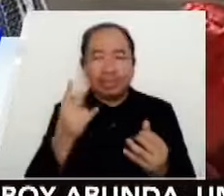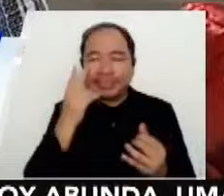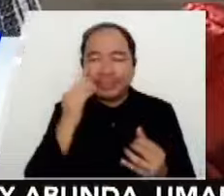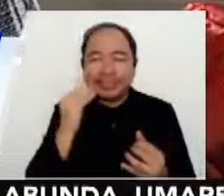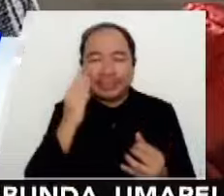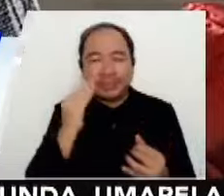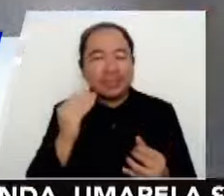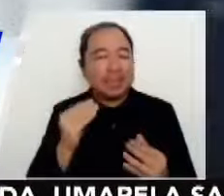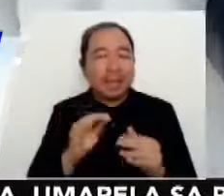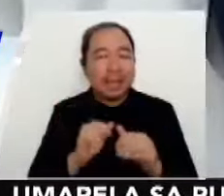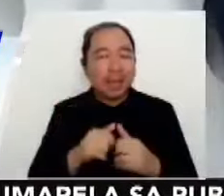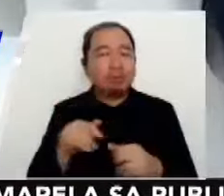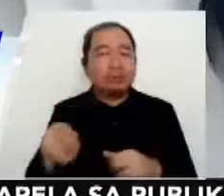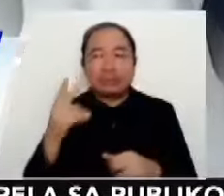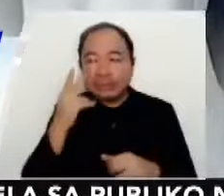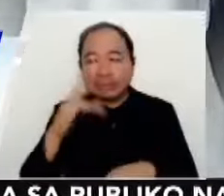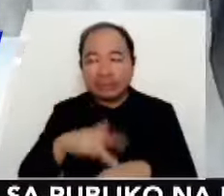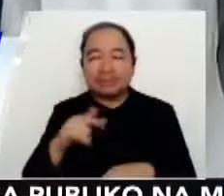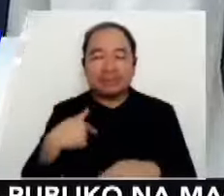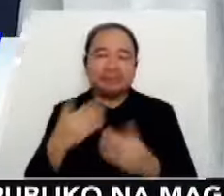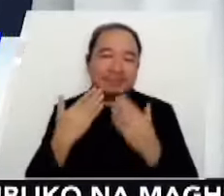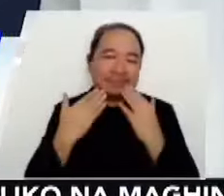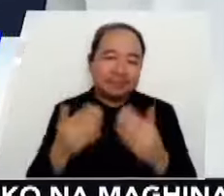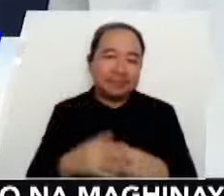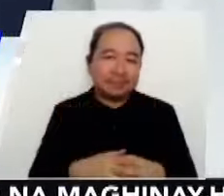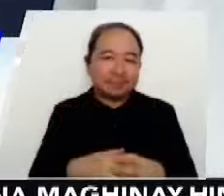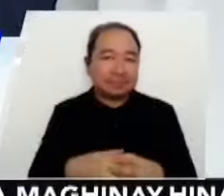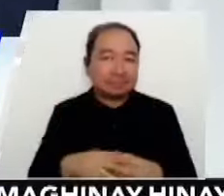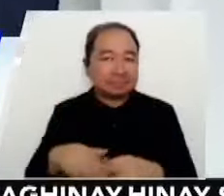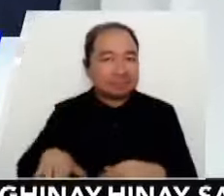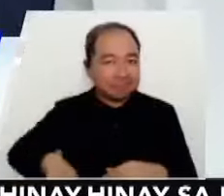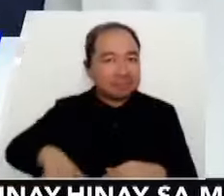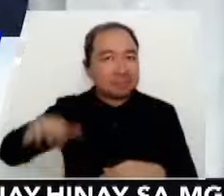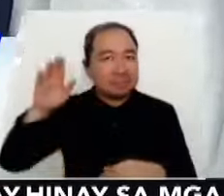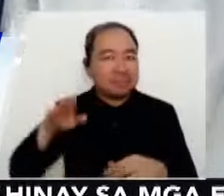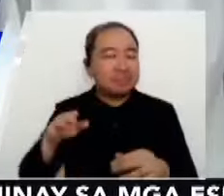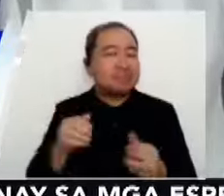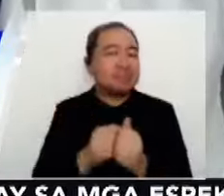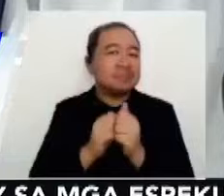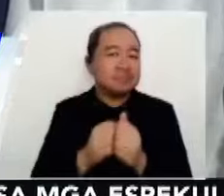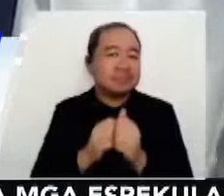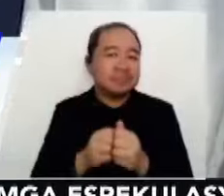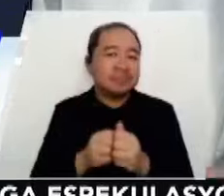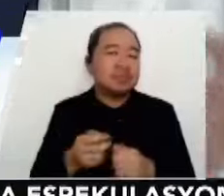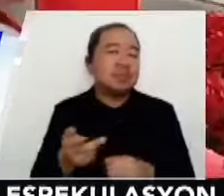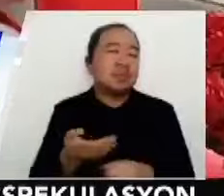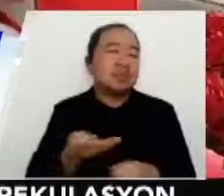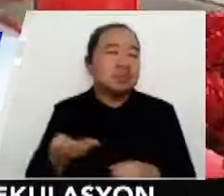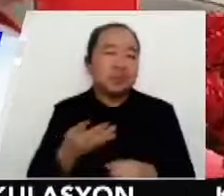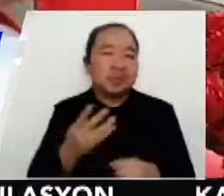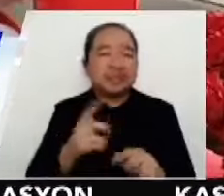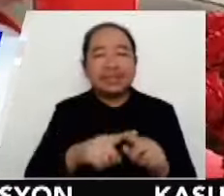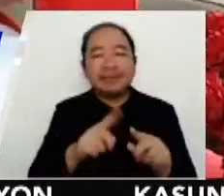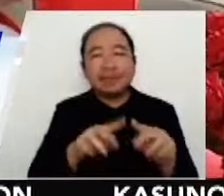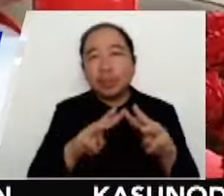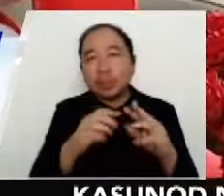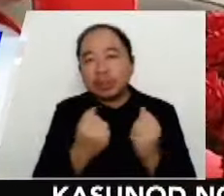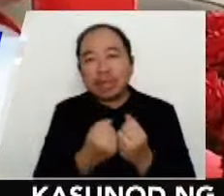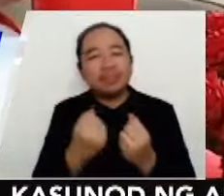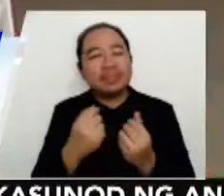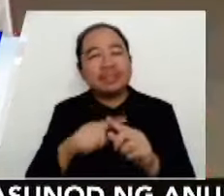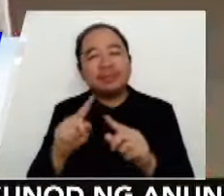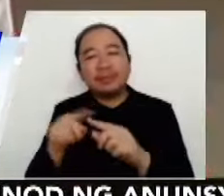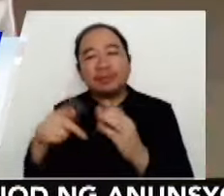that and very grateful. Bata pa lang ay magkasama na raw sila sa mga show at workshop. Pero ngayong malalaki na